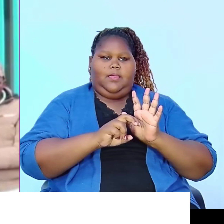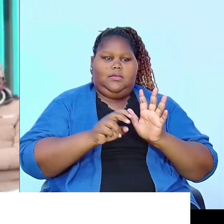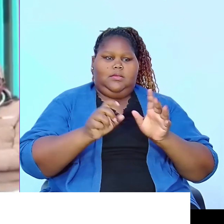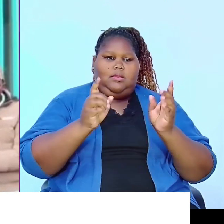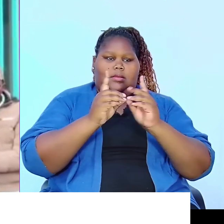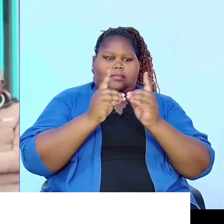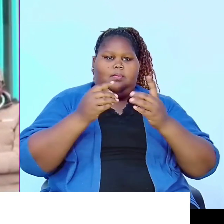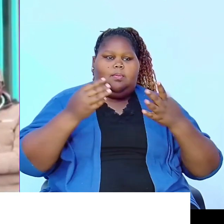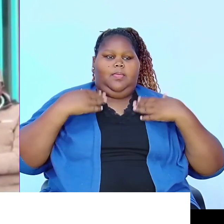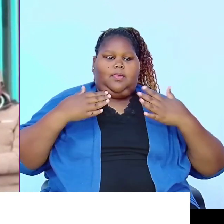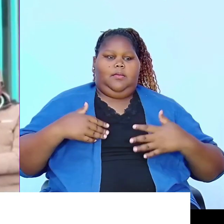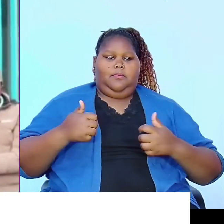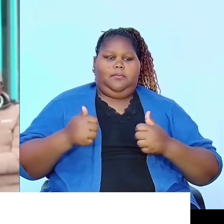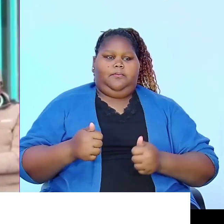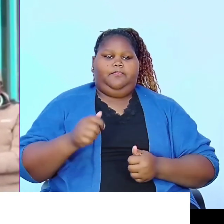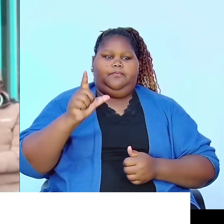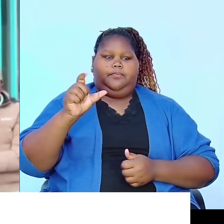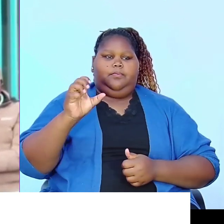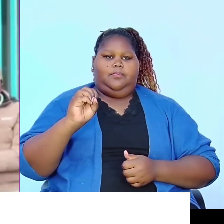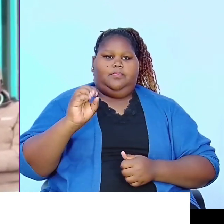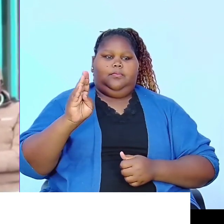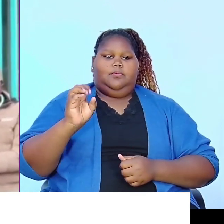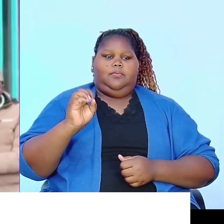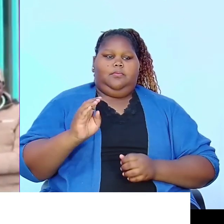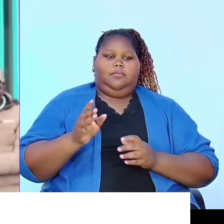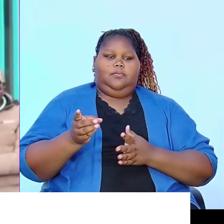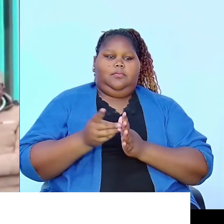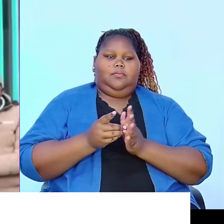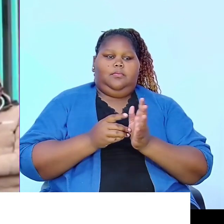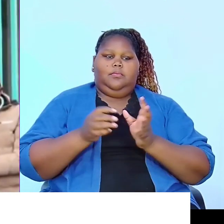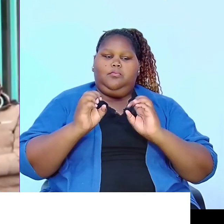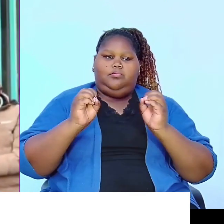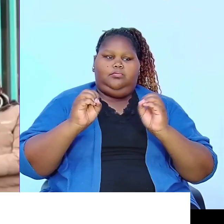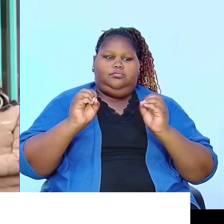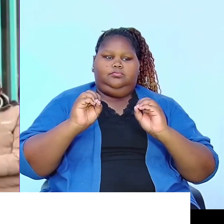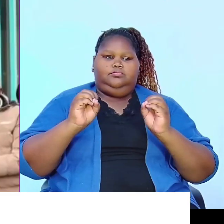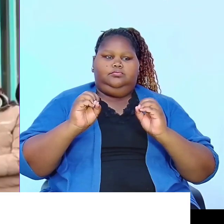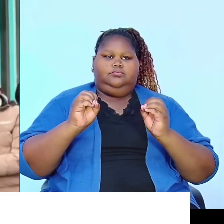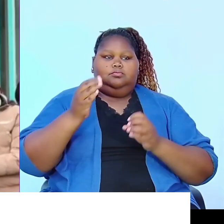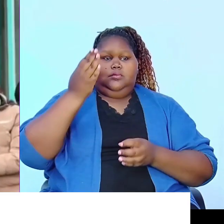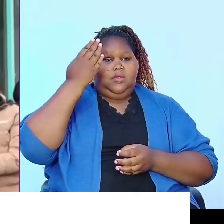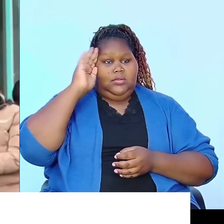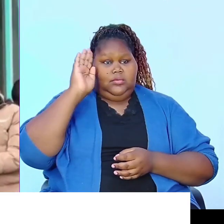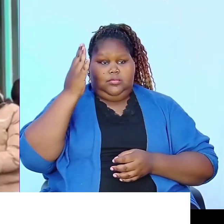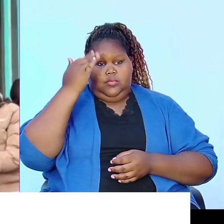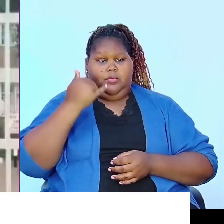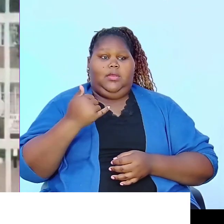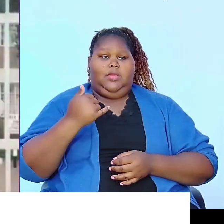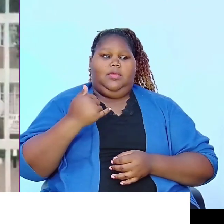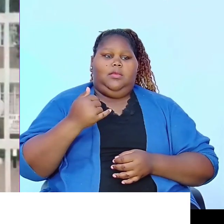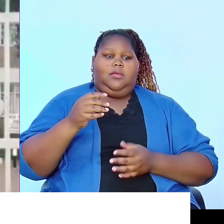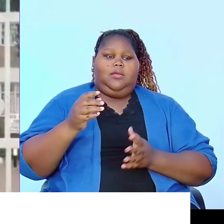tena tunaambiwa wanataka hawalipi, hawajalipa SHA. So hatujui ni kwa nini tumelipa SHA lakini haifanyi